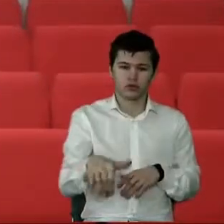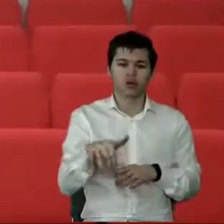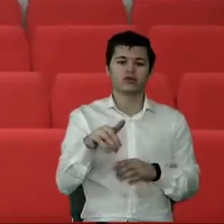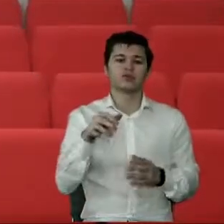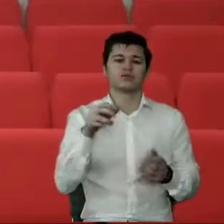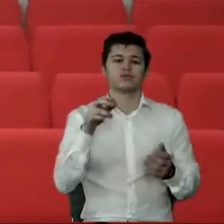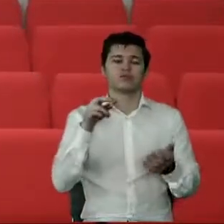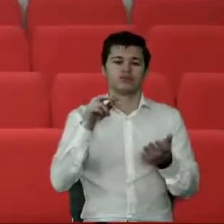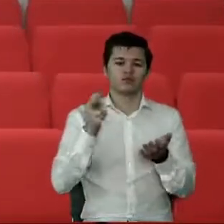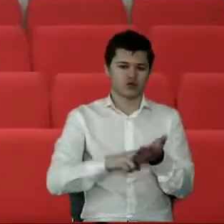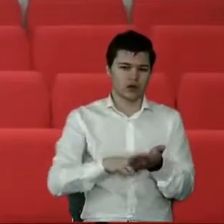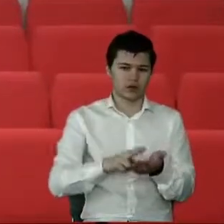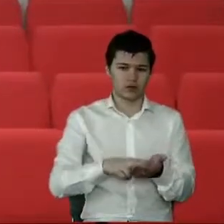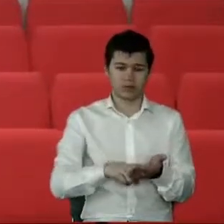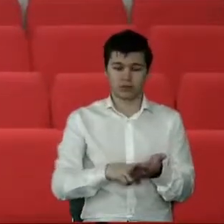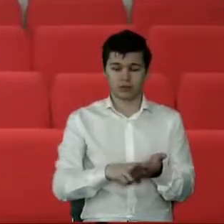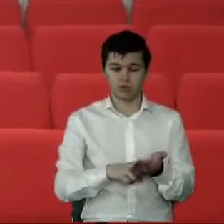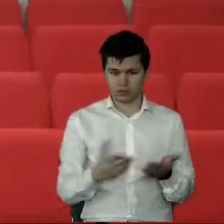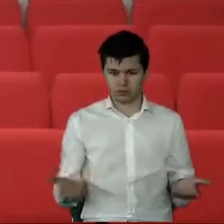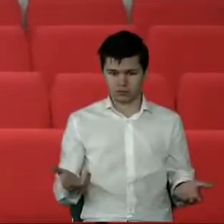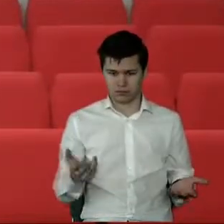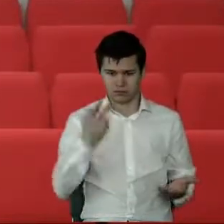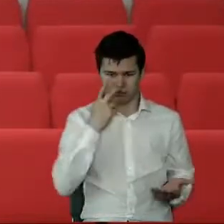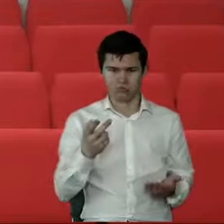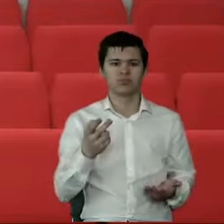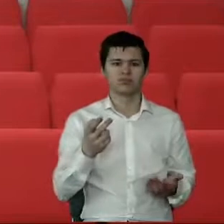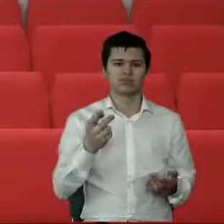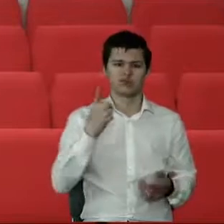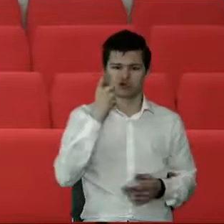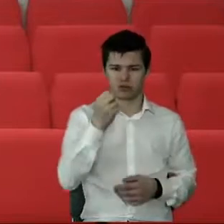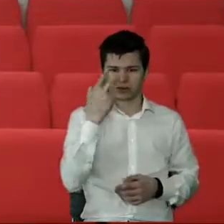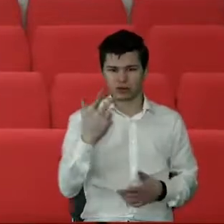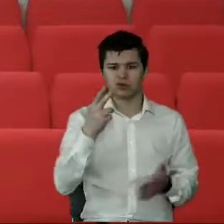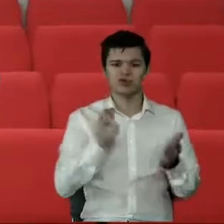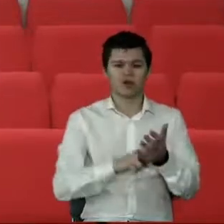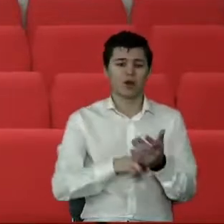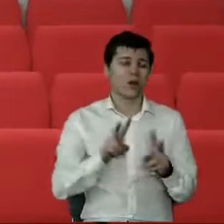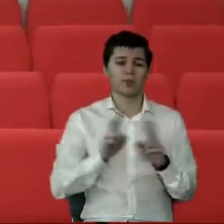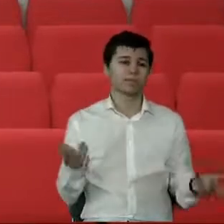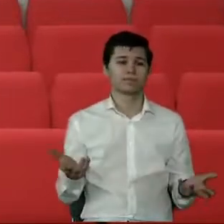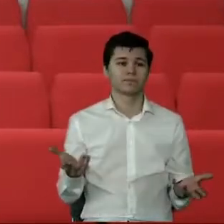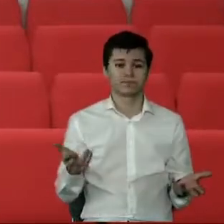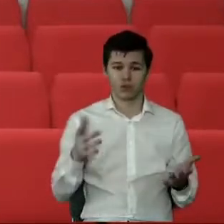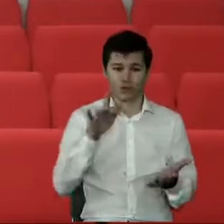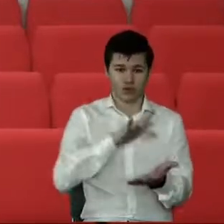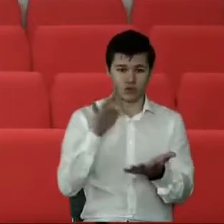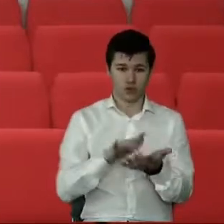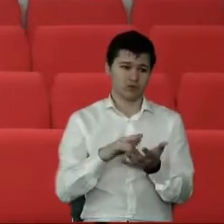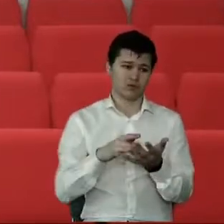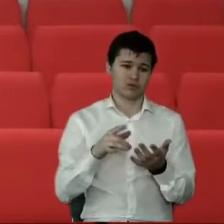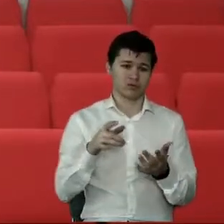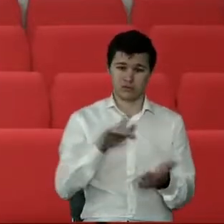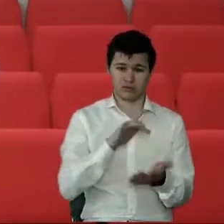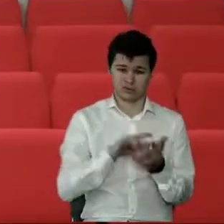нашего объединения пятидесятников. Вроде это и много, вроде бы целый город, знаете, такой небольшой. Или такой небольшой областной центр, очень